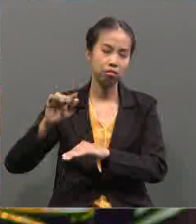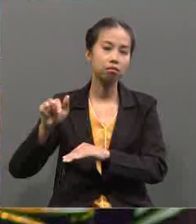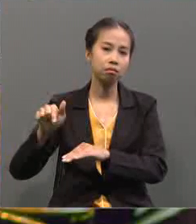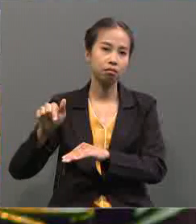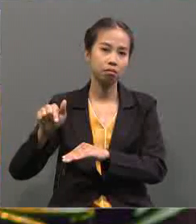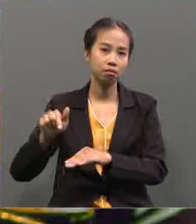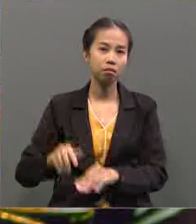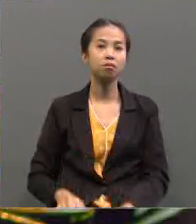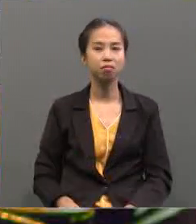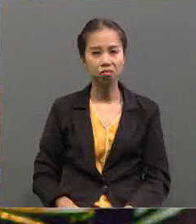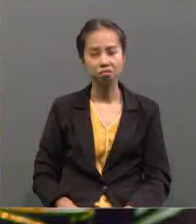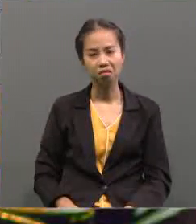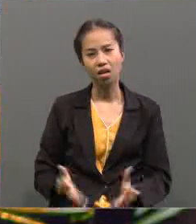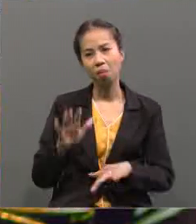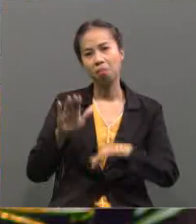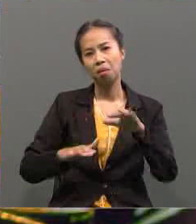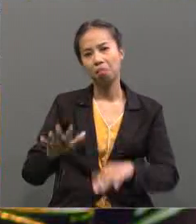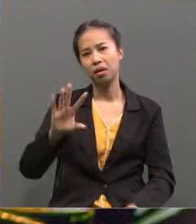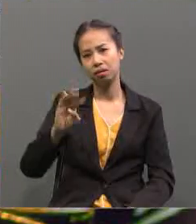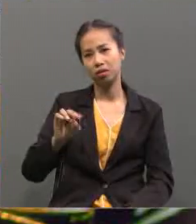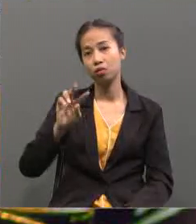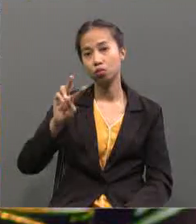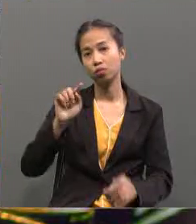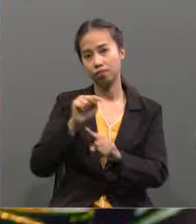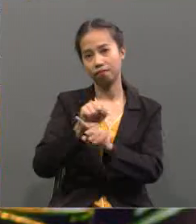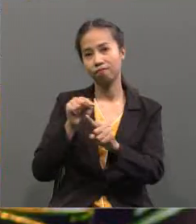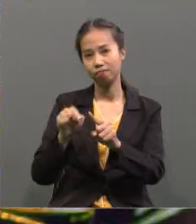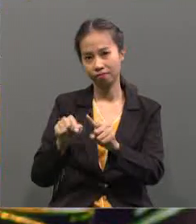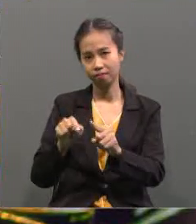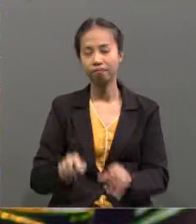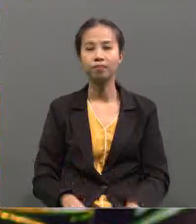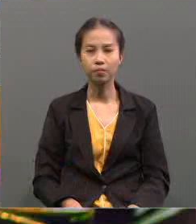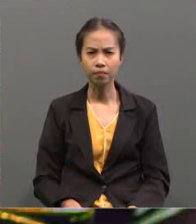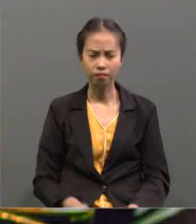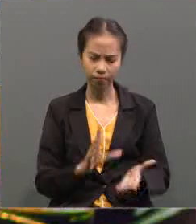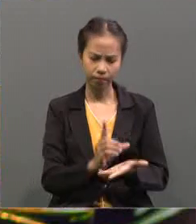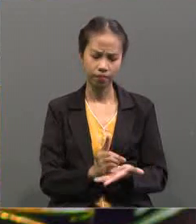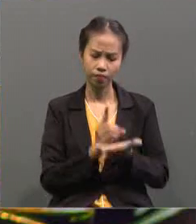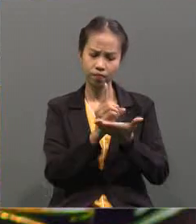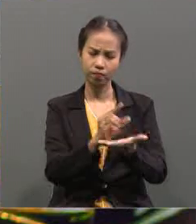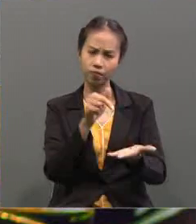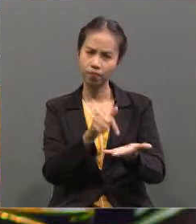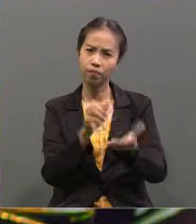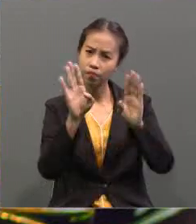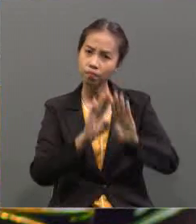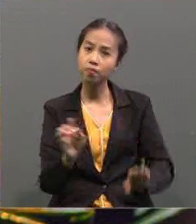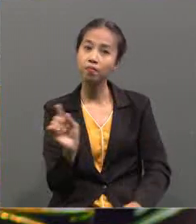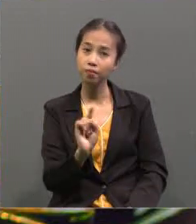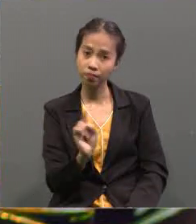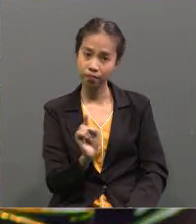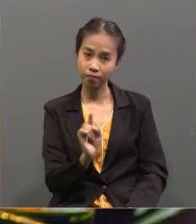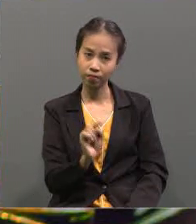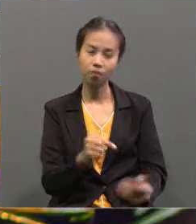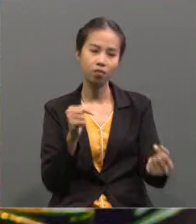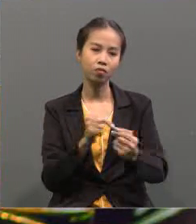167ใบหรือเพเพิ่มขึ้นถึง 42%ครับประเภทกระทงที่จัดเก็บได้ครับเป็นกระทงที่มาจาก